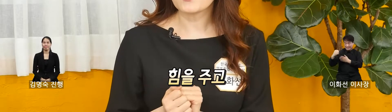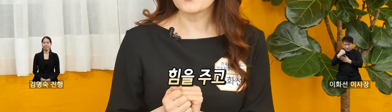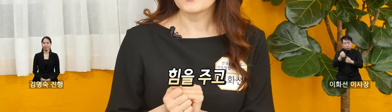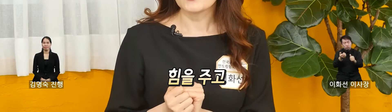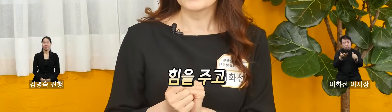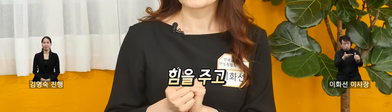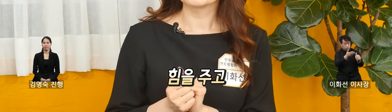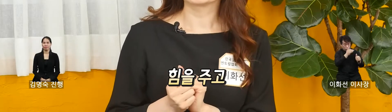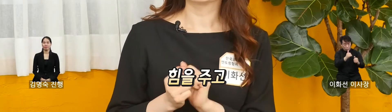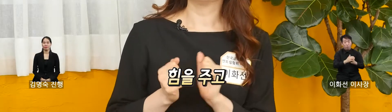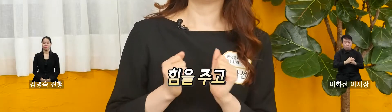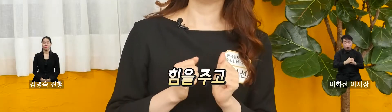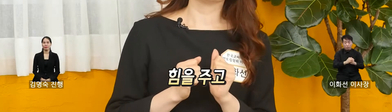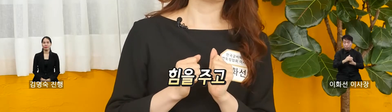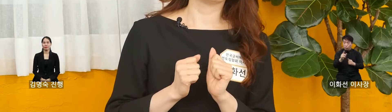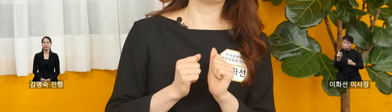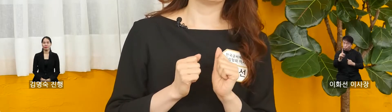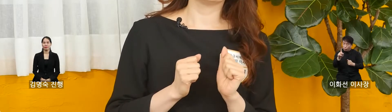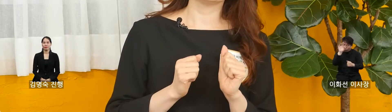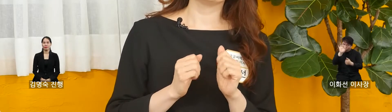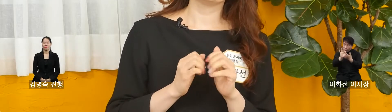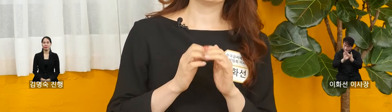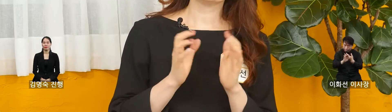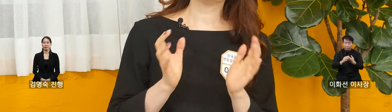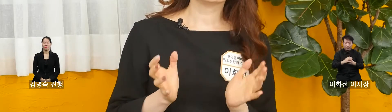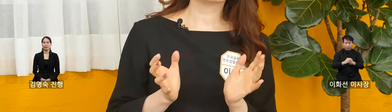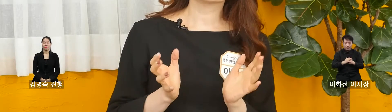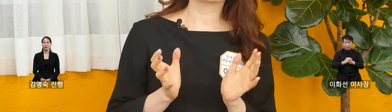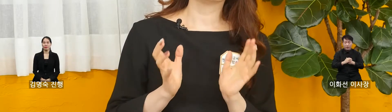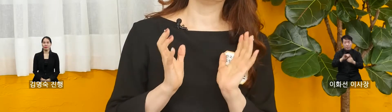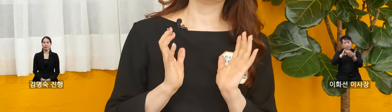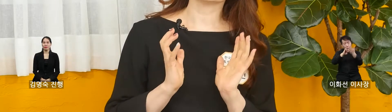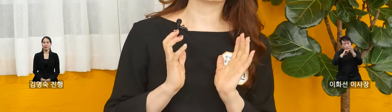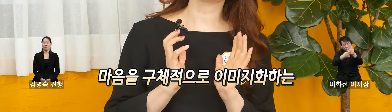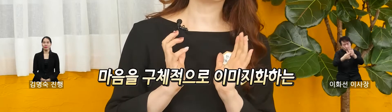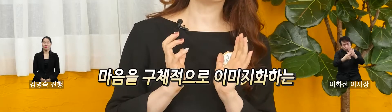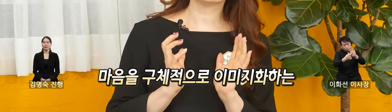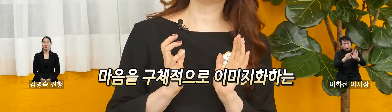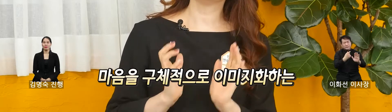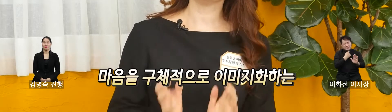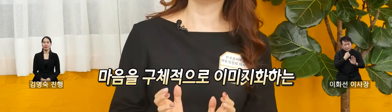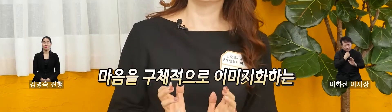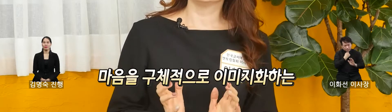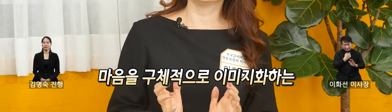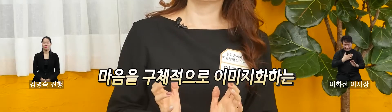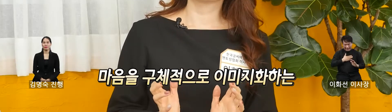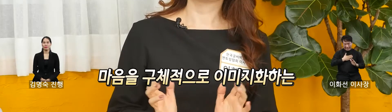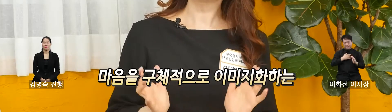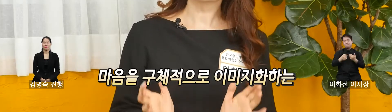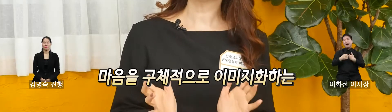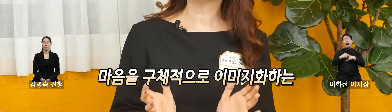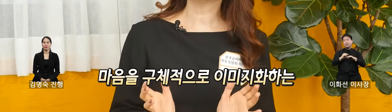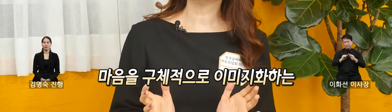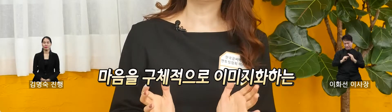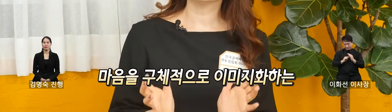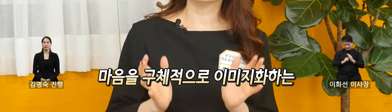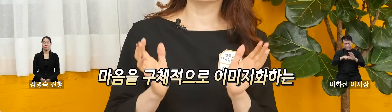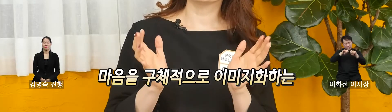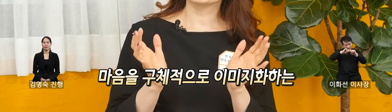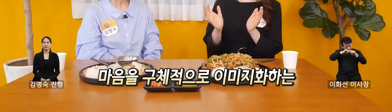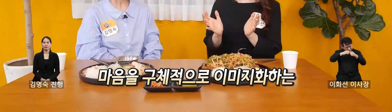수도 있고 또 어떤 부분에서 표현하고자 하고 있는 자기 속마음을 좀